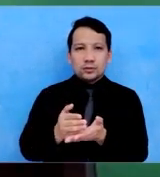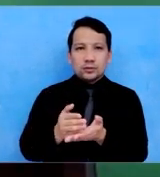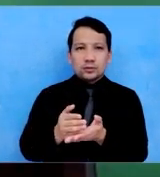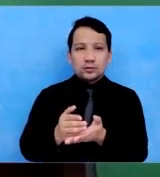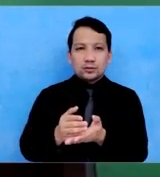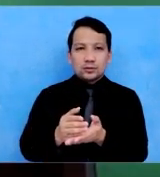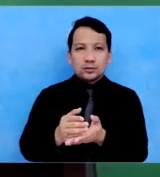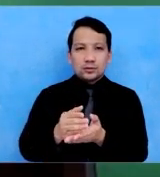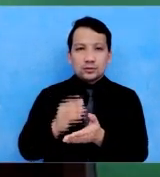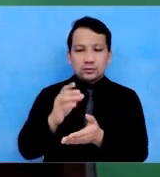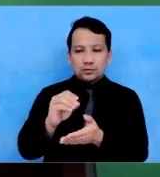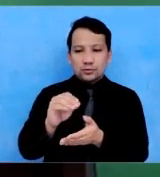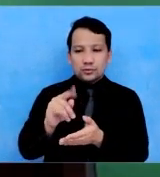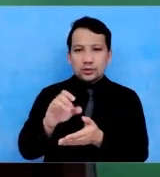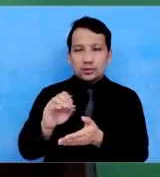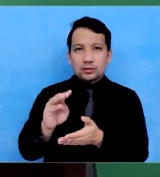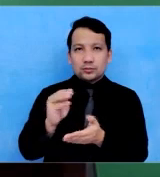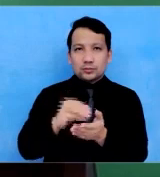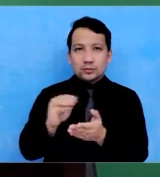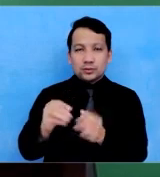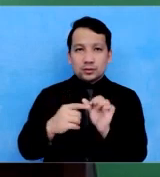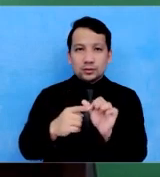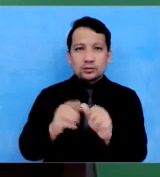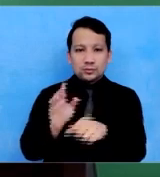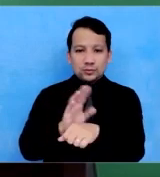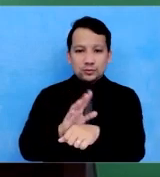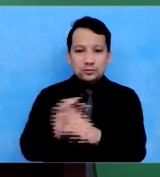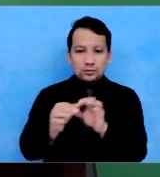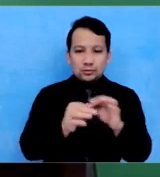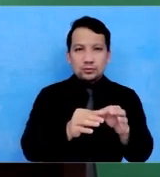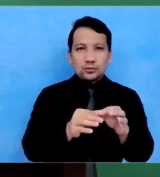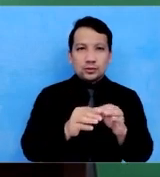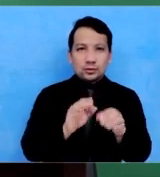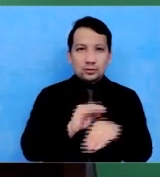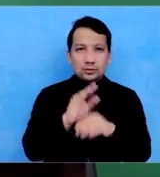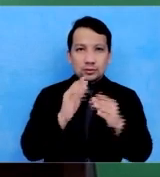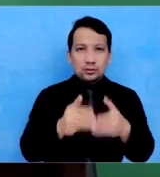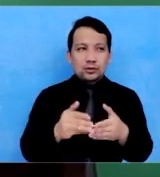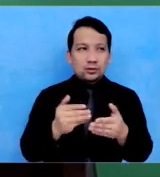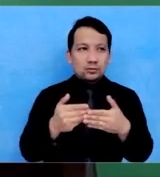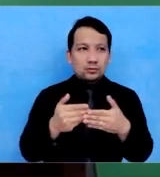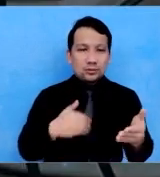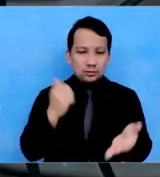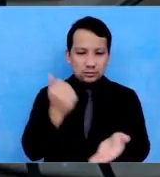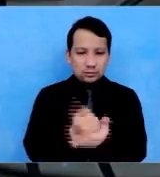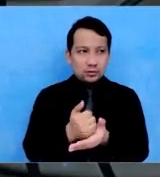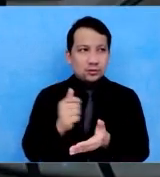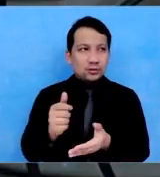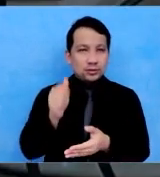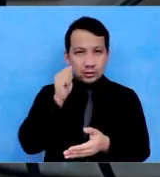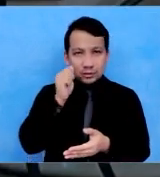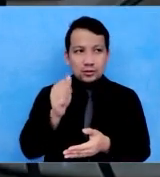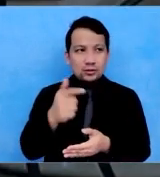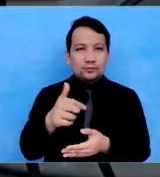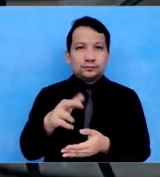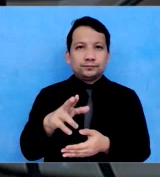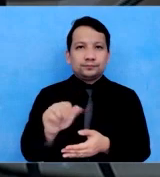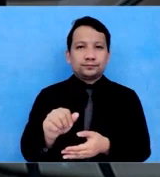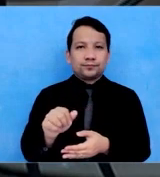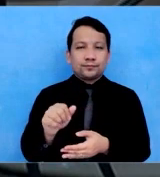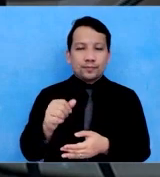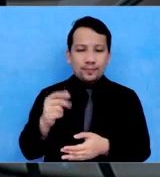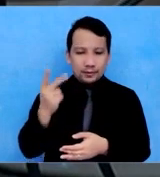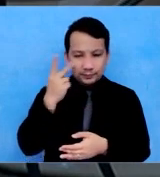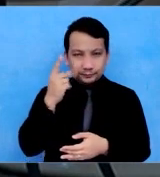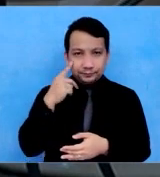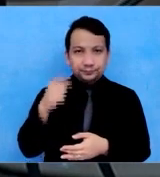Board. Ililipat na lang daw ito sa Film Development Council of the Philippines, bagay na inaprobuhan ni Angara. Sa Senate Minority Leader Coco